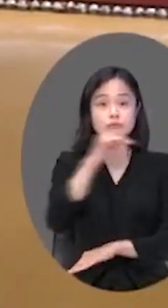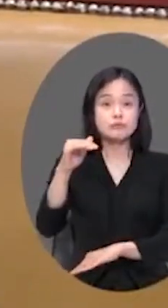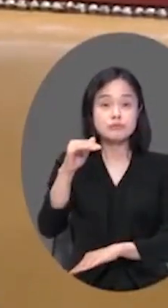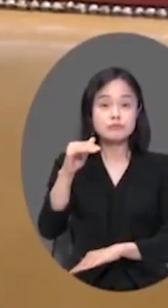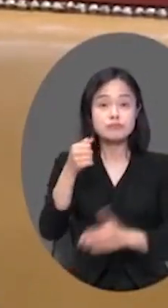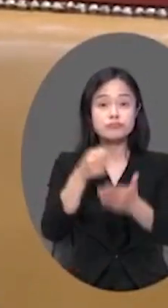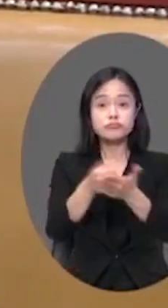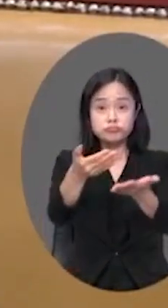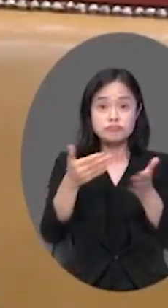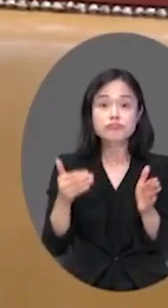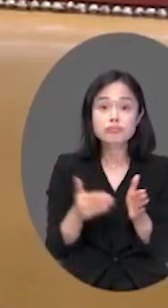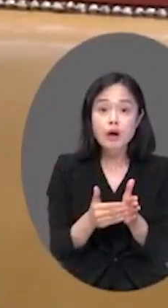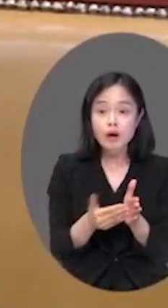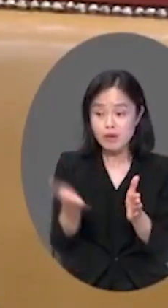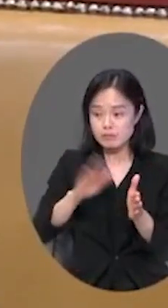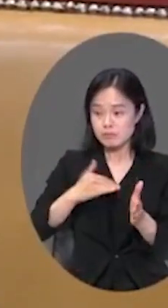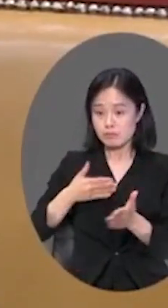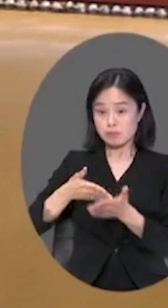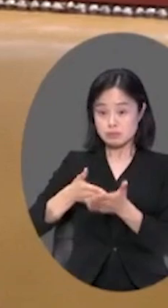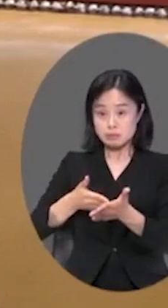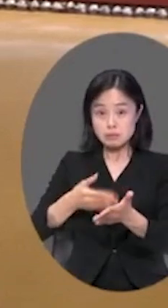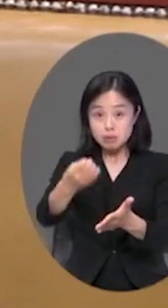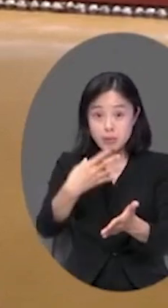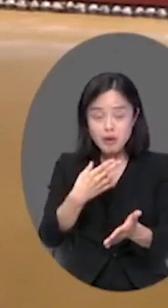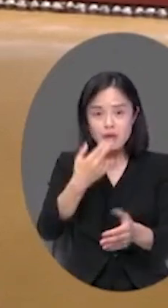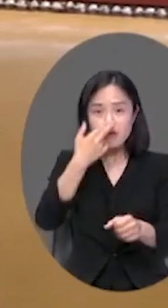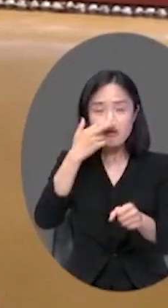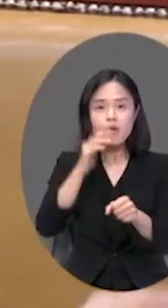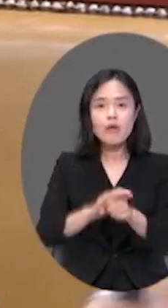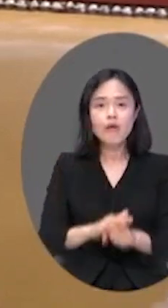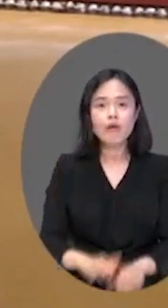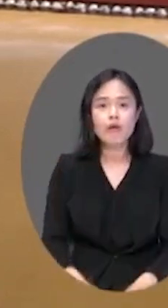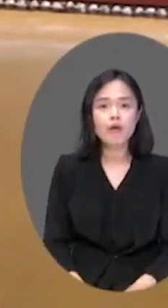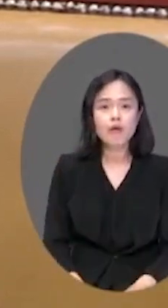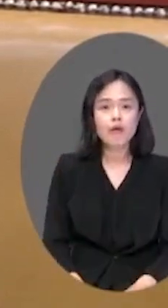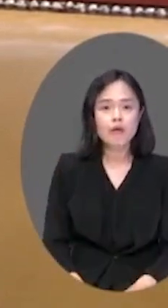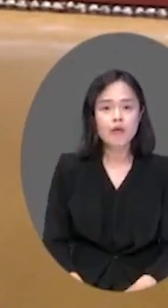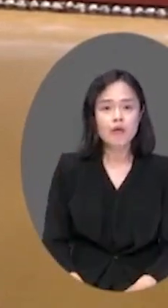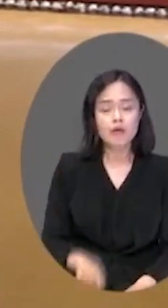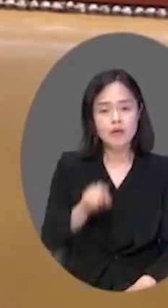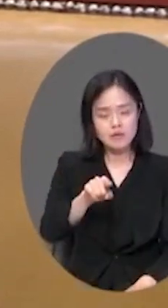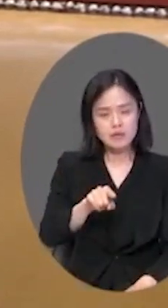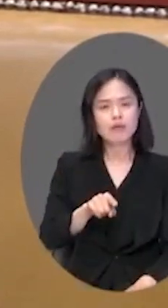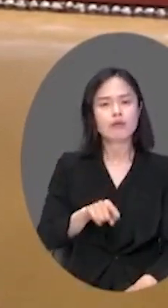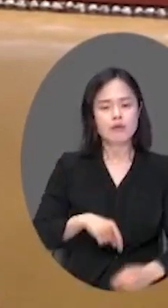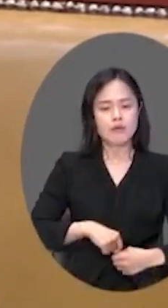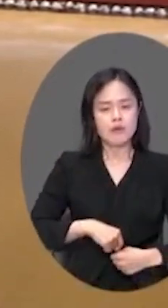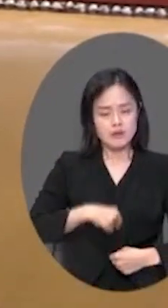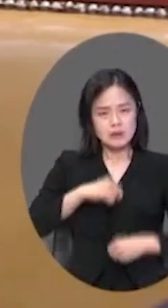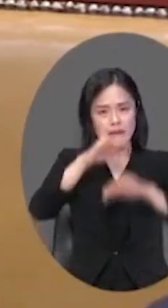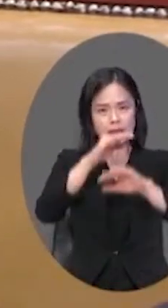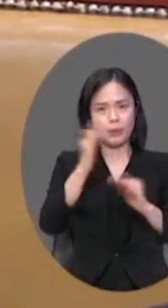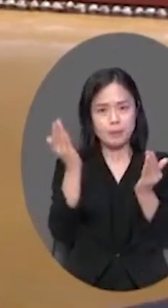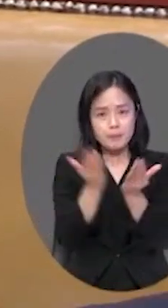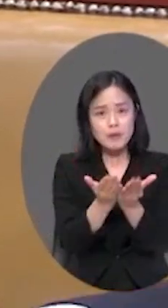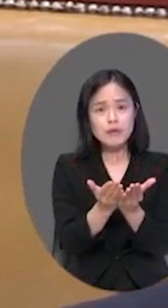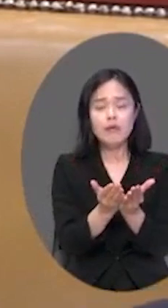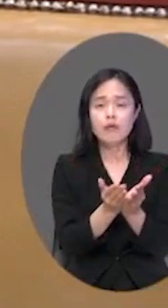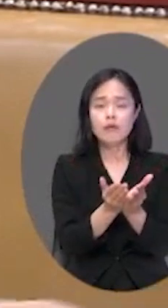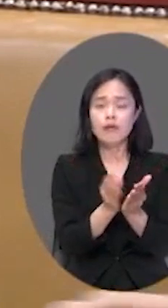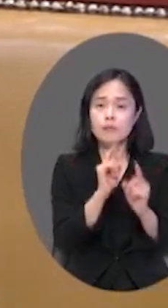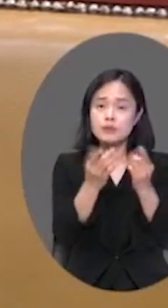했다고 얘기할 수가 있습니까? 그 부분은 사실관계가 명확히 정리를 다시 해주시고요. 저를 그걸로